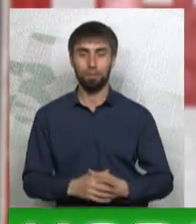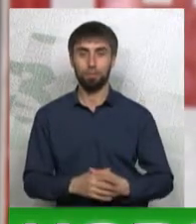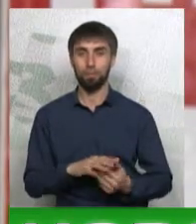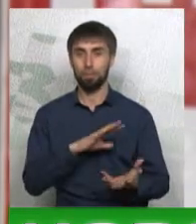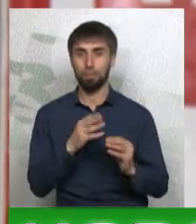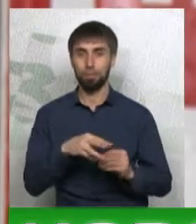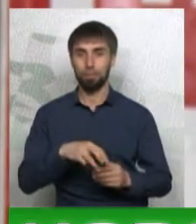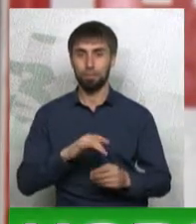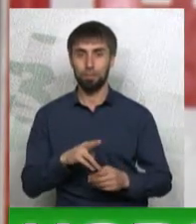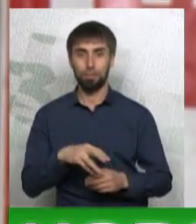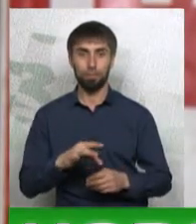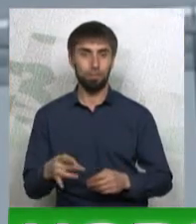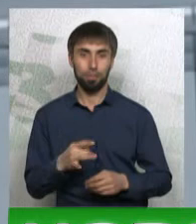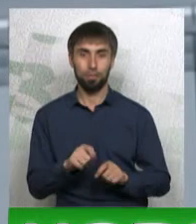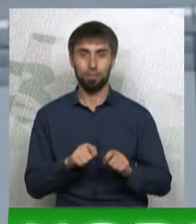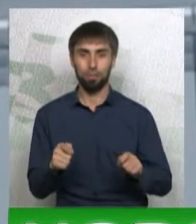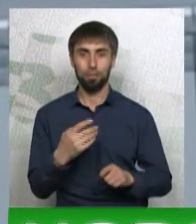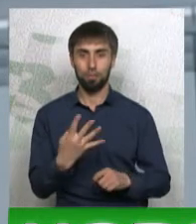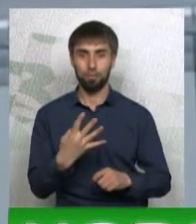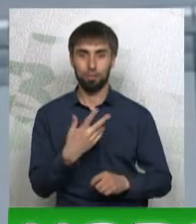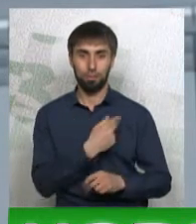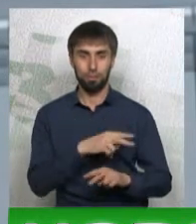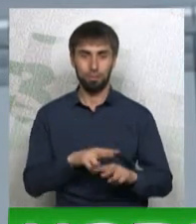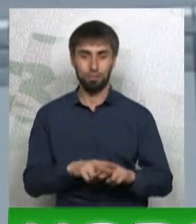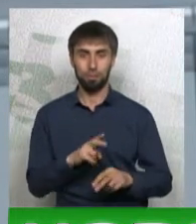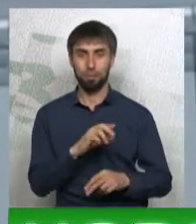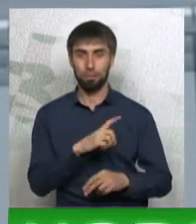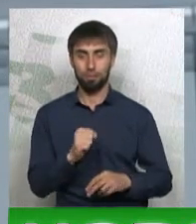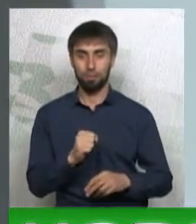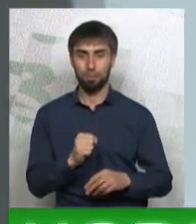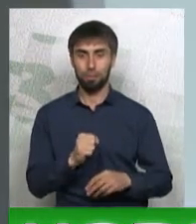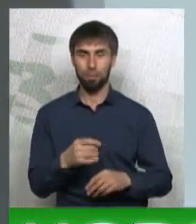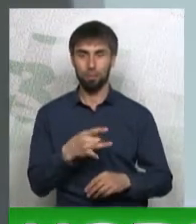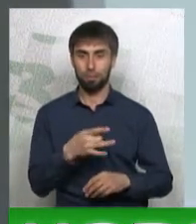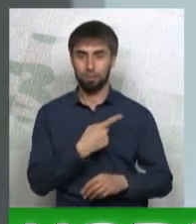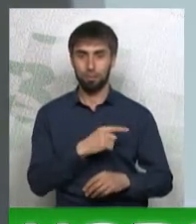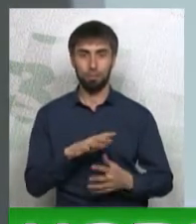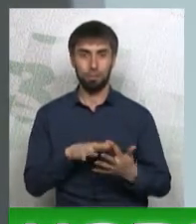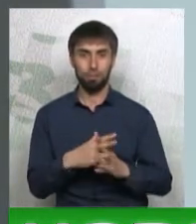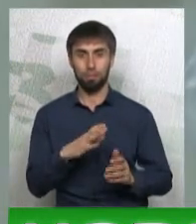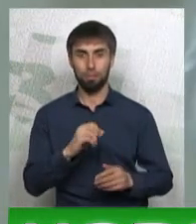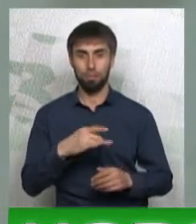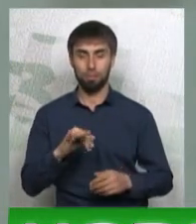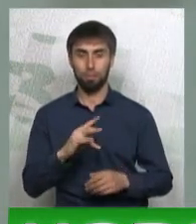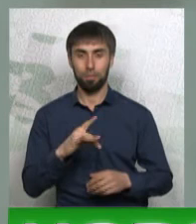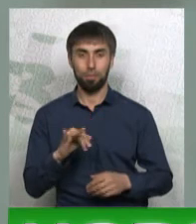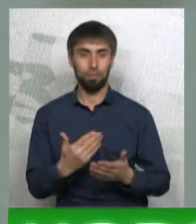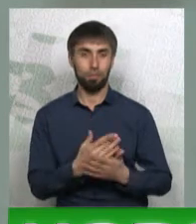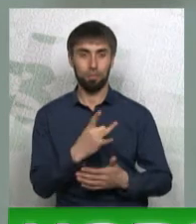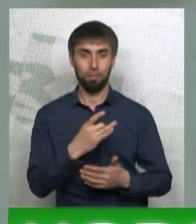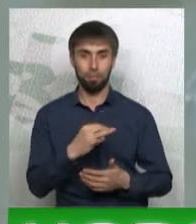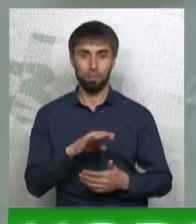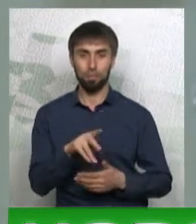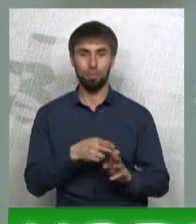Всего в Малгобеке и Малгобекском районе открыто 4 прививочных пункта на базе центральной районной больницы и в селениях Сагапши, Нарки и Новый Редан. Записаться